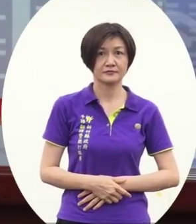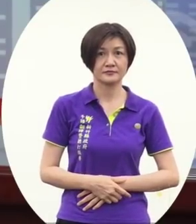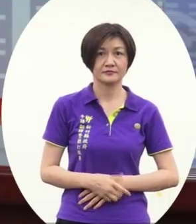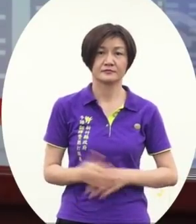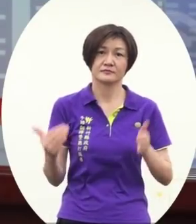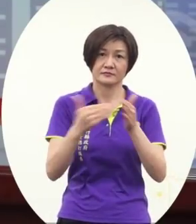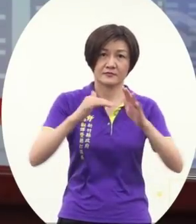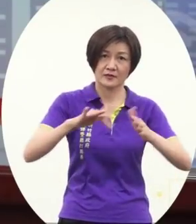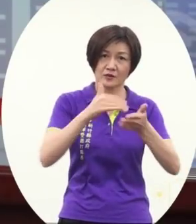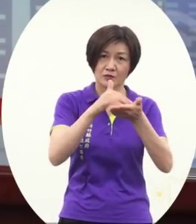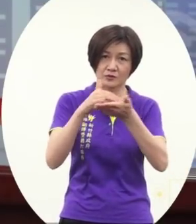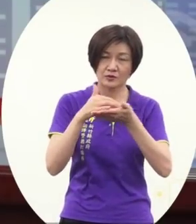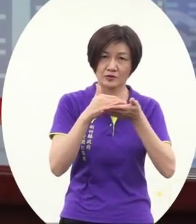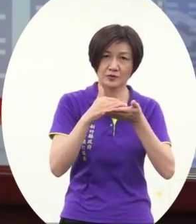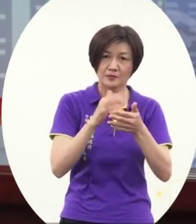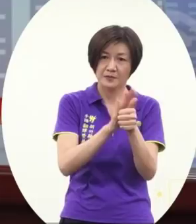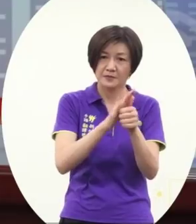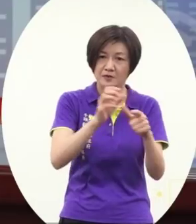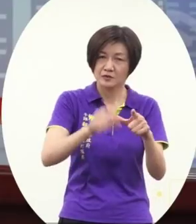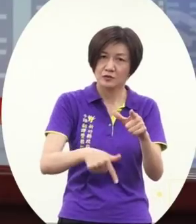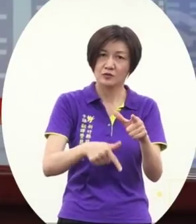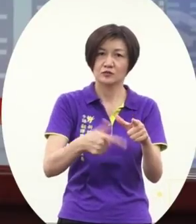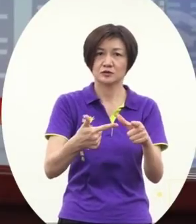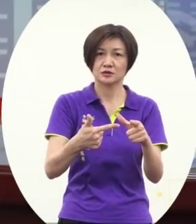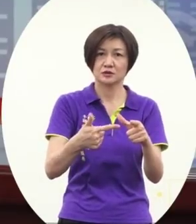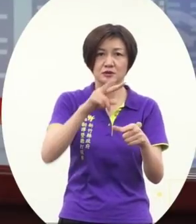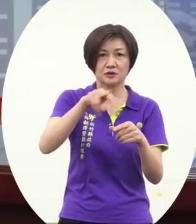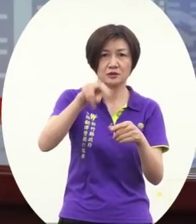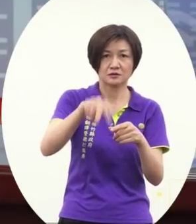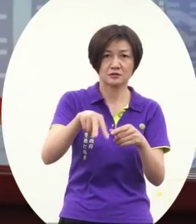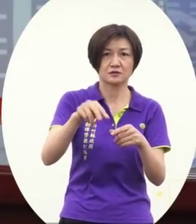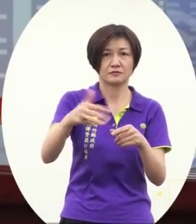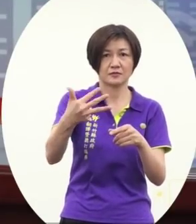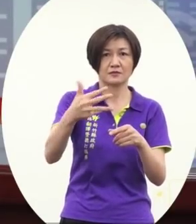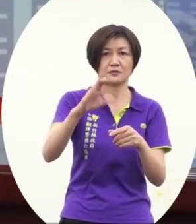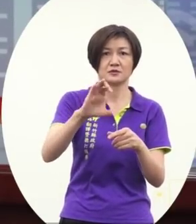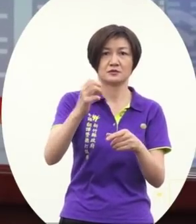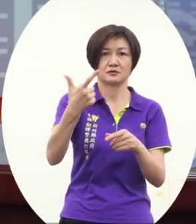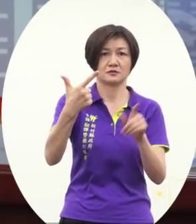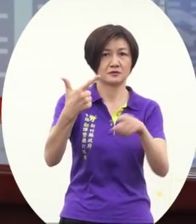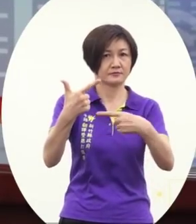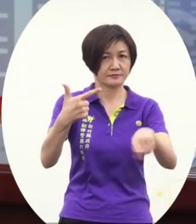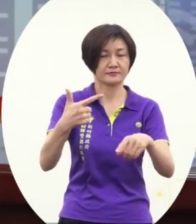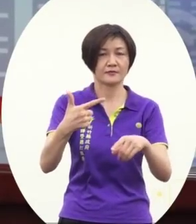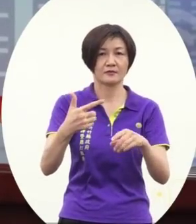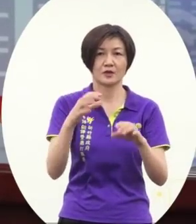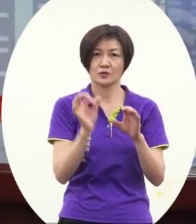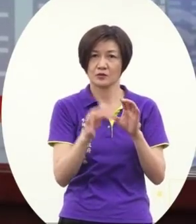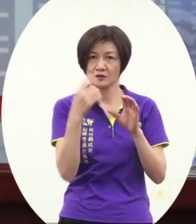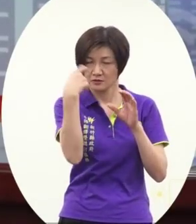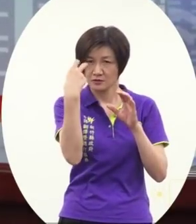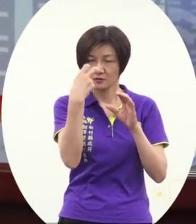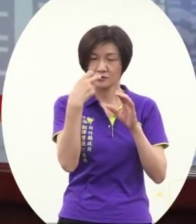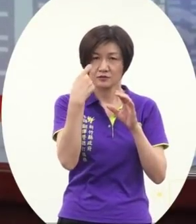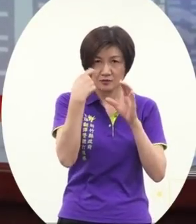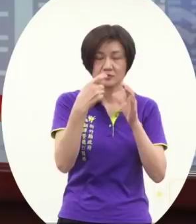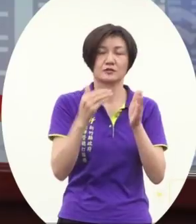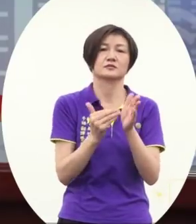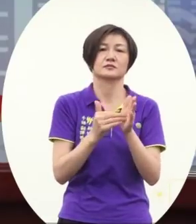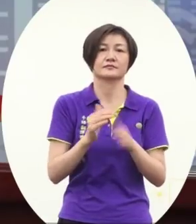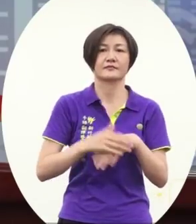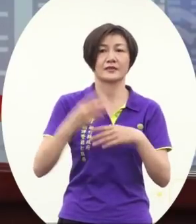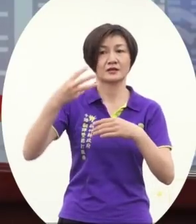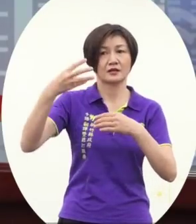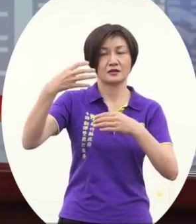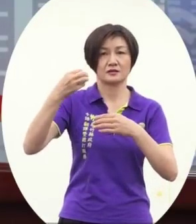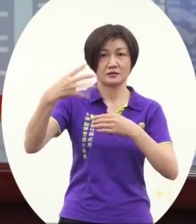到今天媒合的企业快筛人数是2896人，这不包含三洋工业，没